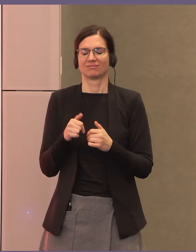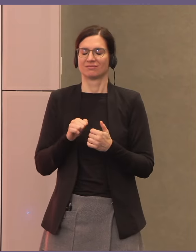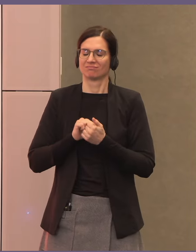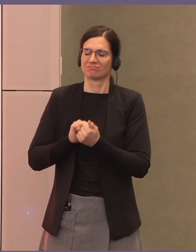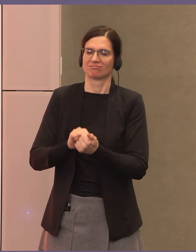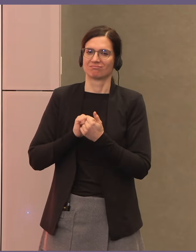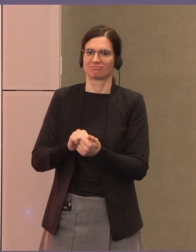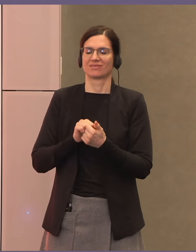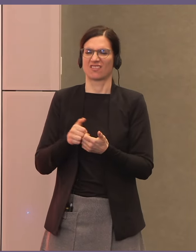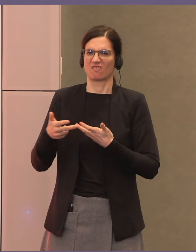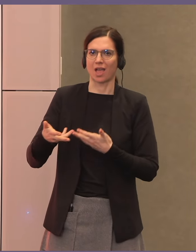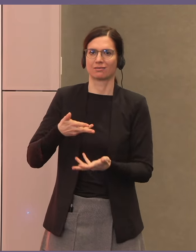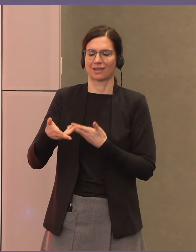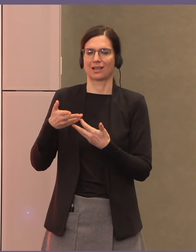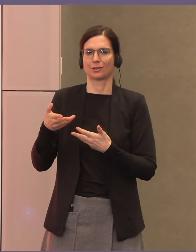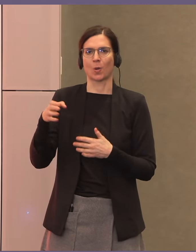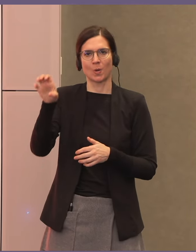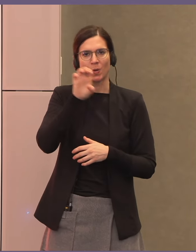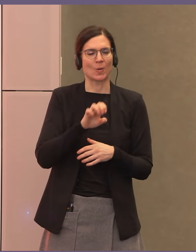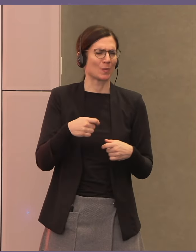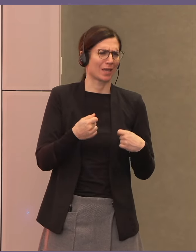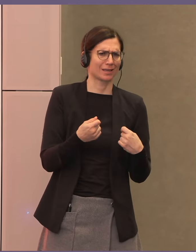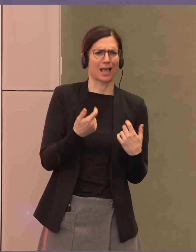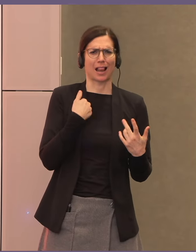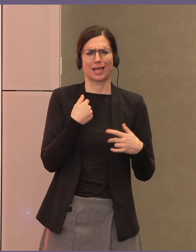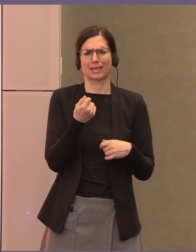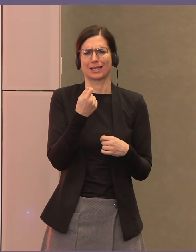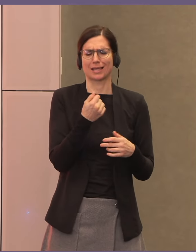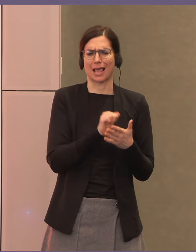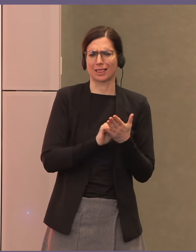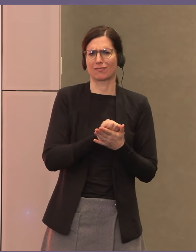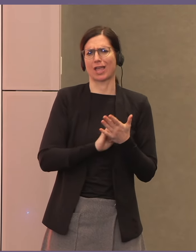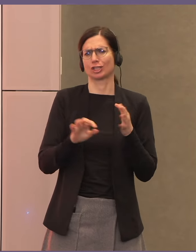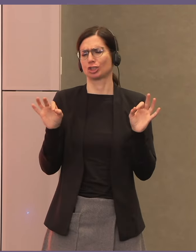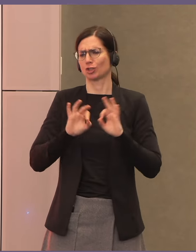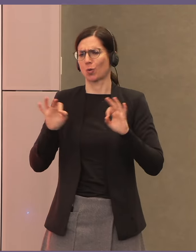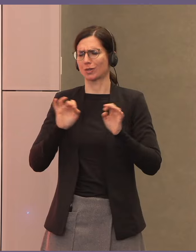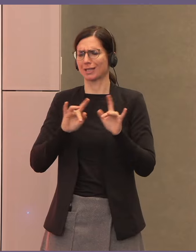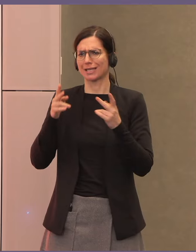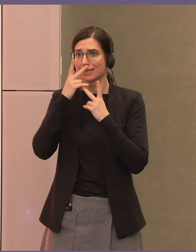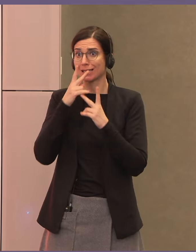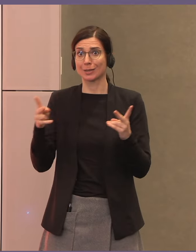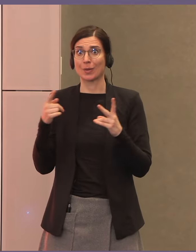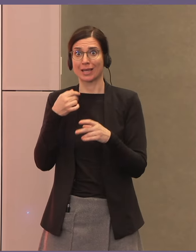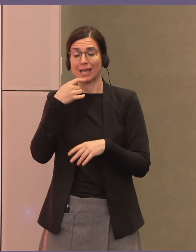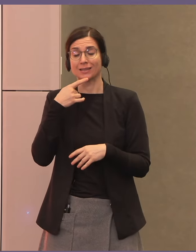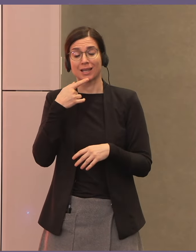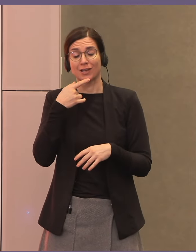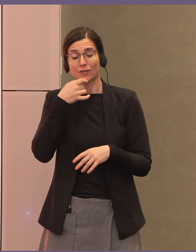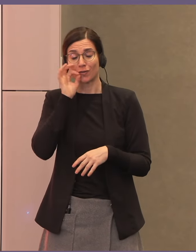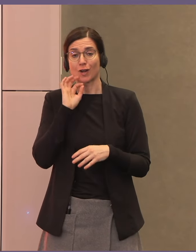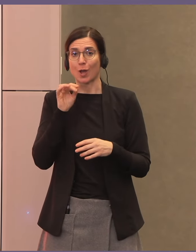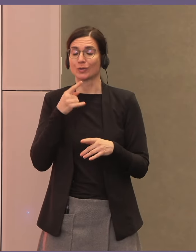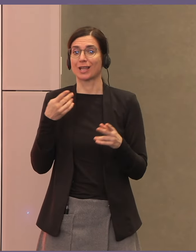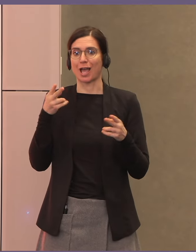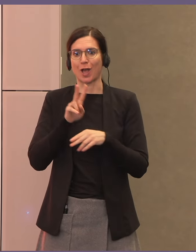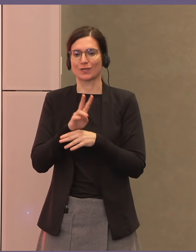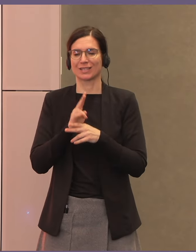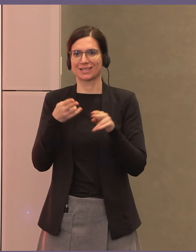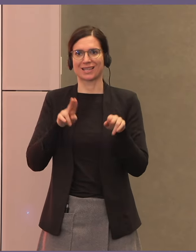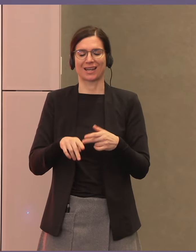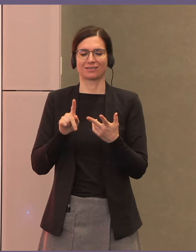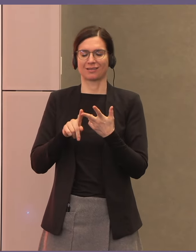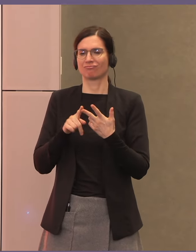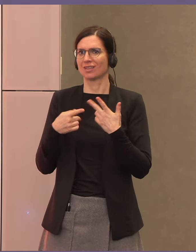CSCS Verhandeln in Europa egal ob es um Geldwäsche geht egal ob es um die Sichtbarkeit von Frauen in Aufsichtsräten geht egal ob es um